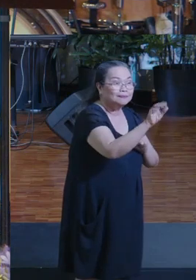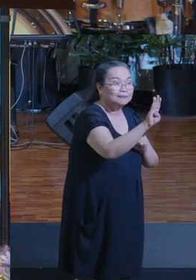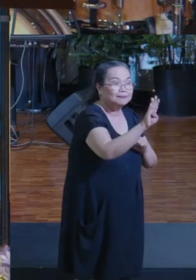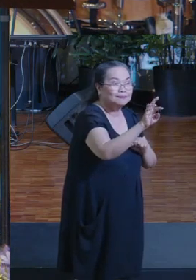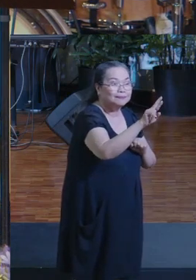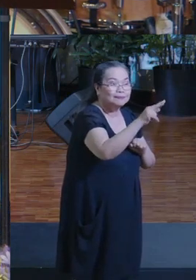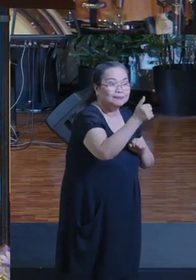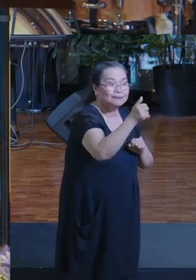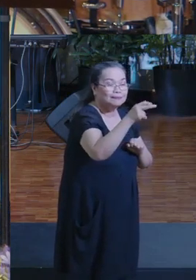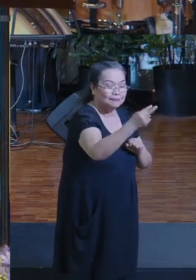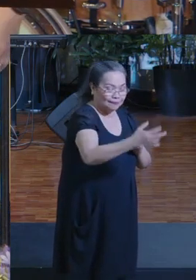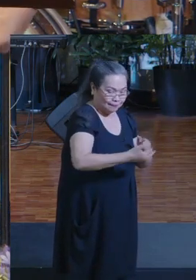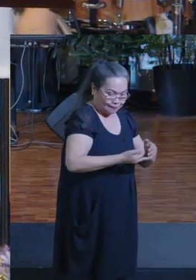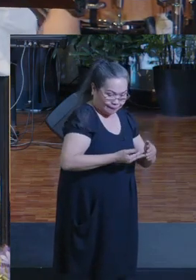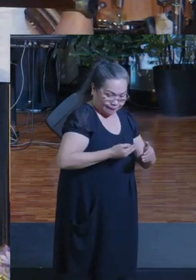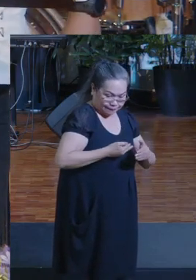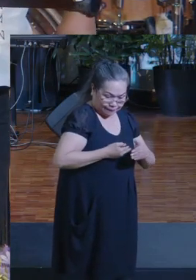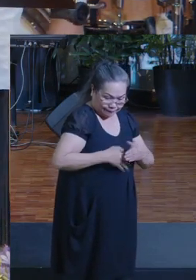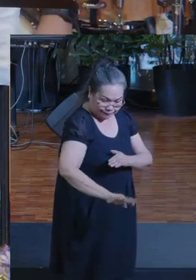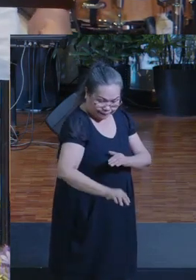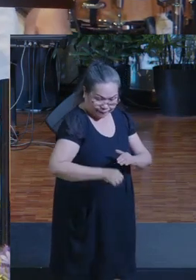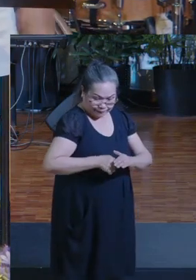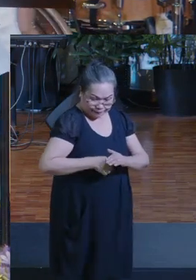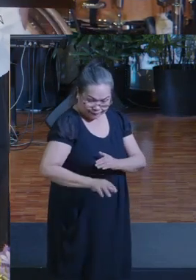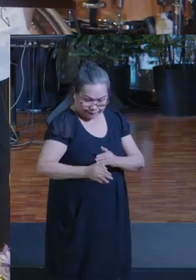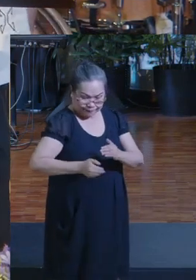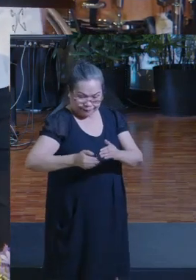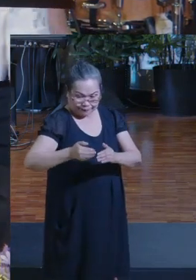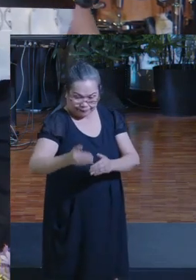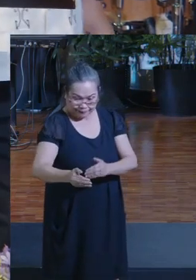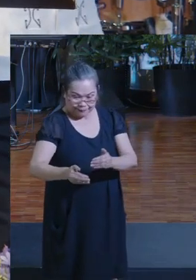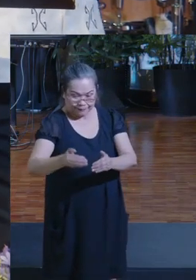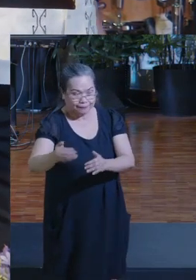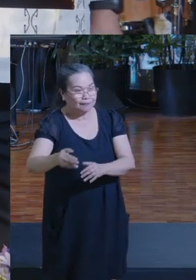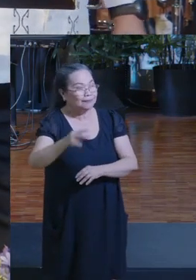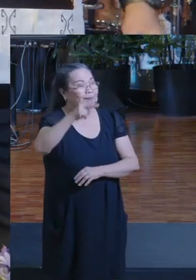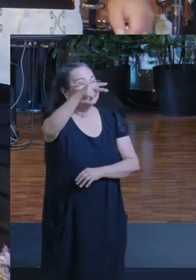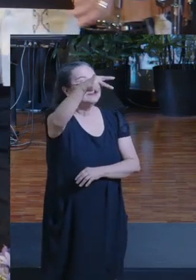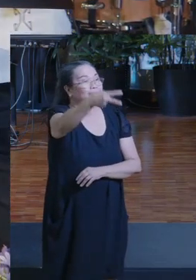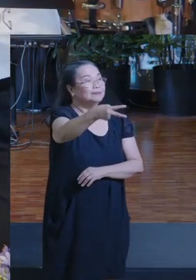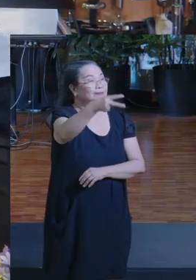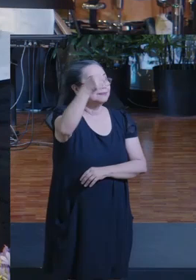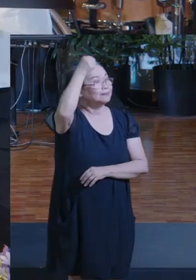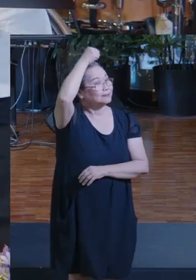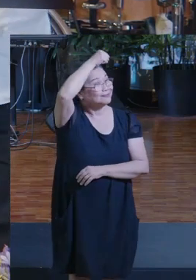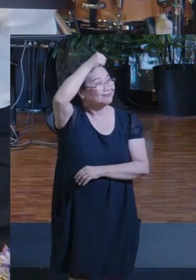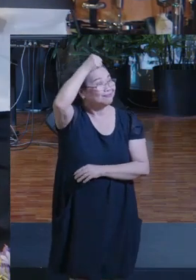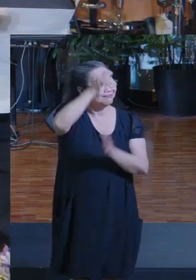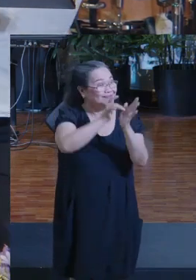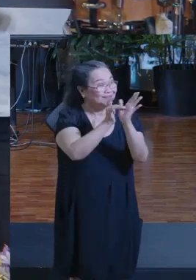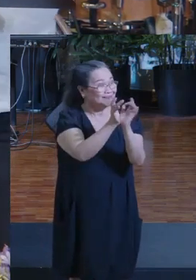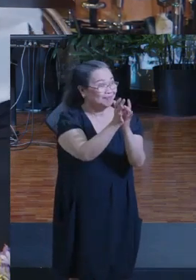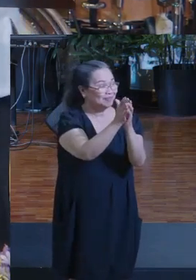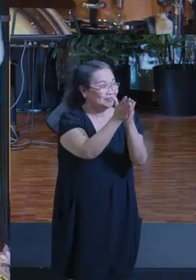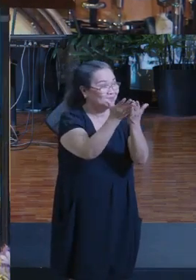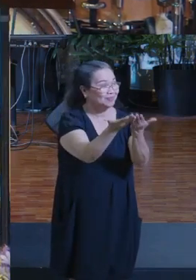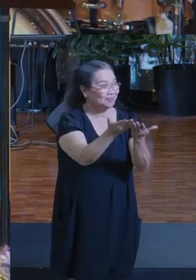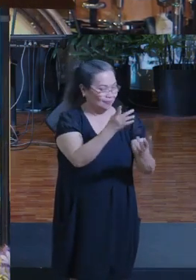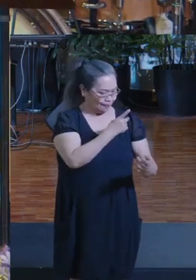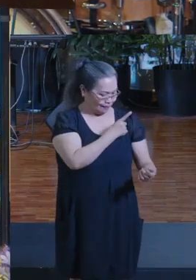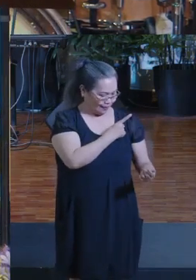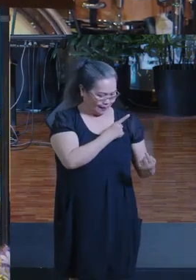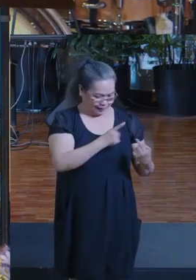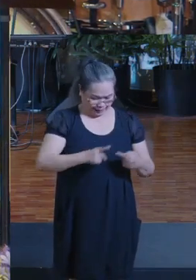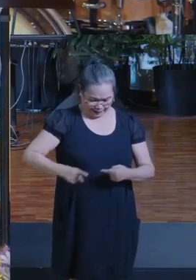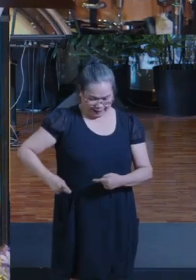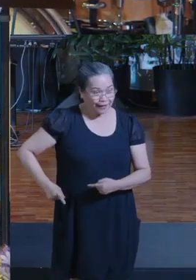kanyang salinlahi. Inulit yung pangakong yon sa 2 Samuel chapter 7 verse 12-14 kay David,